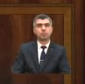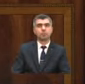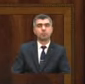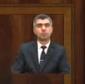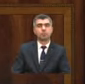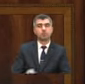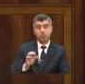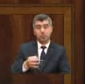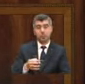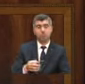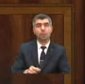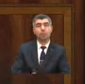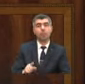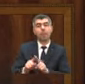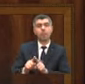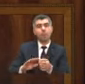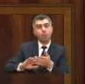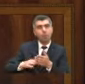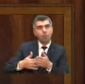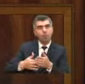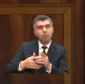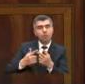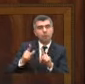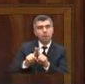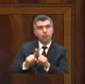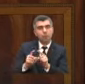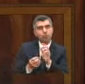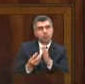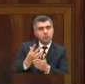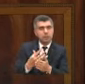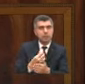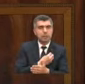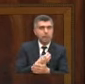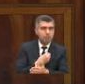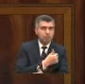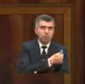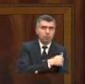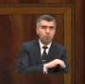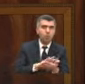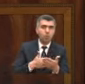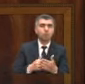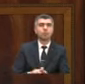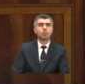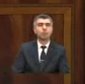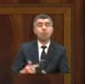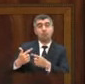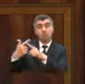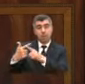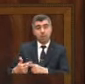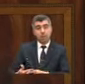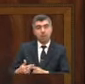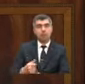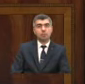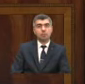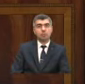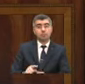نوفروا هذه الإمكانية ديال تطوير الموارد البشرية داخل قطاع الصحة. والميزانية راه